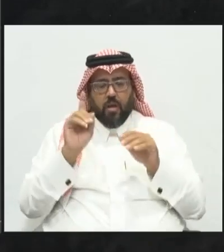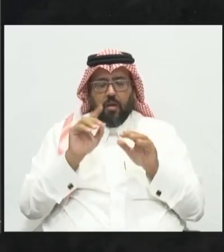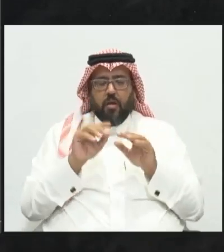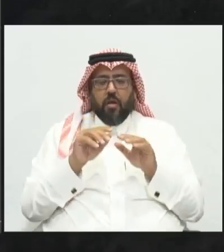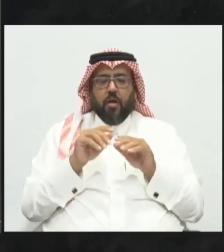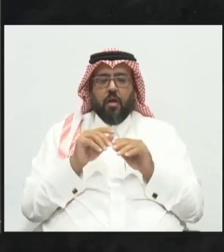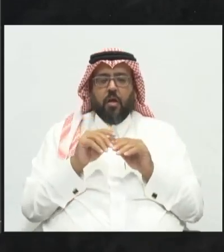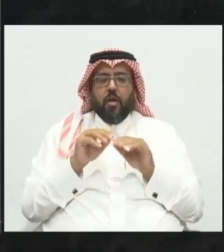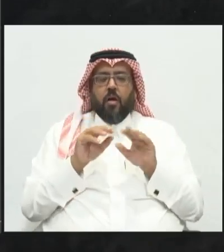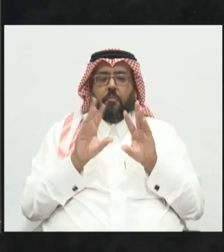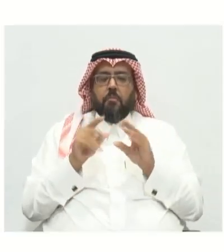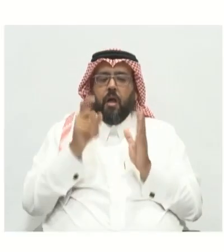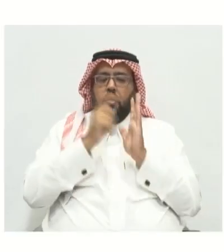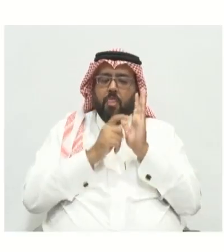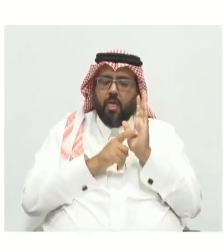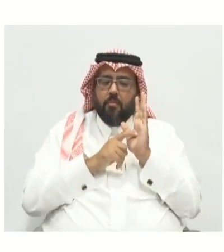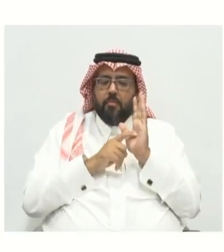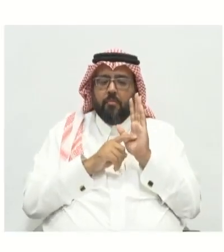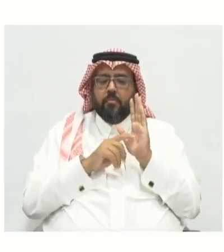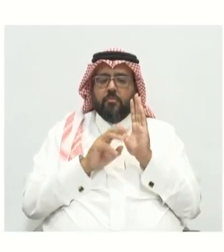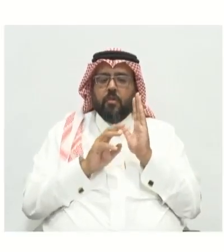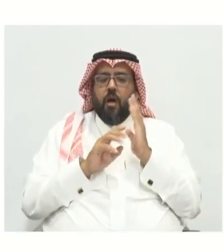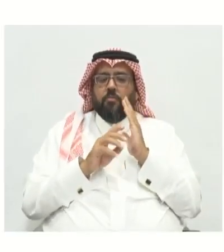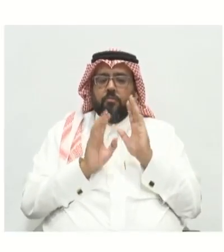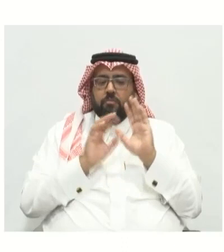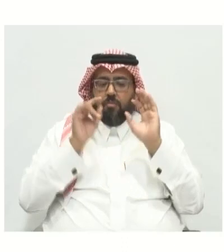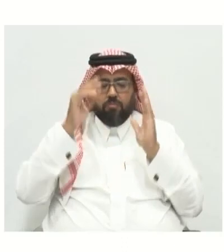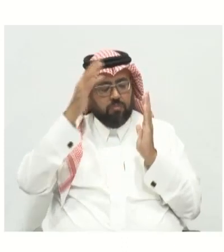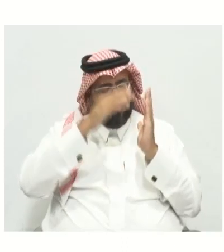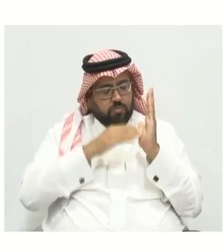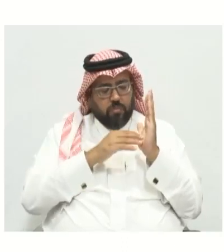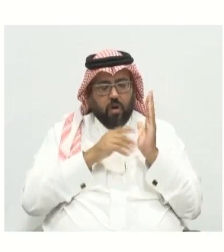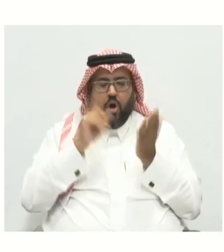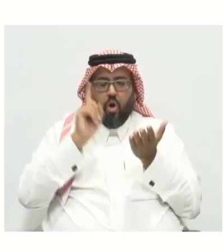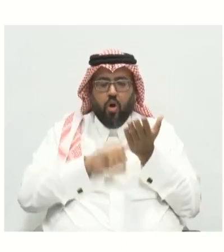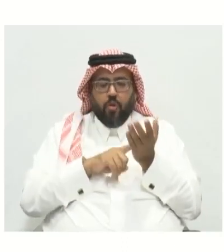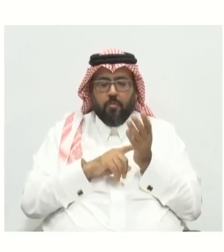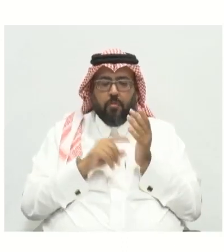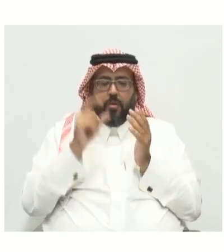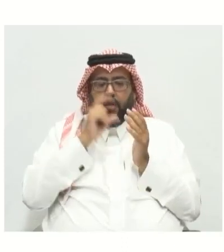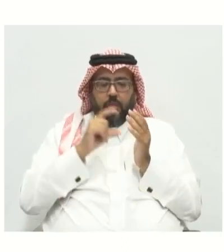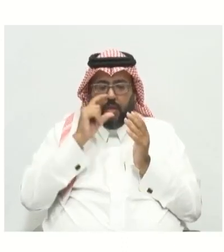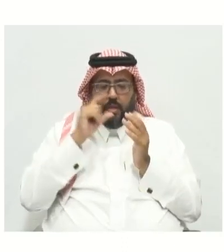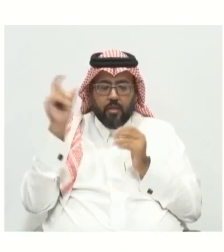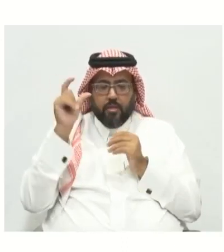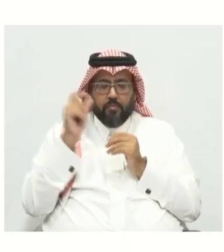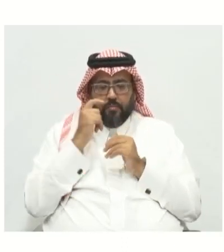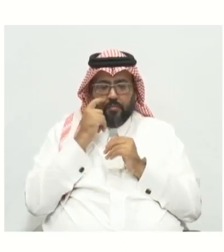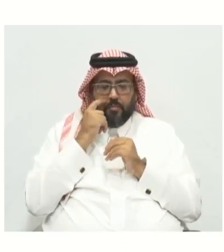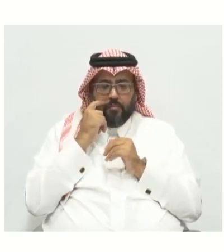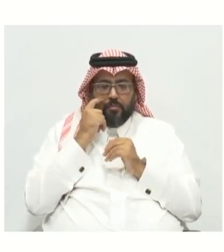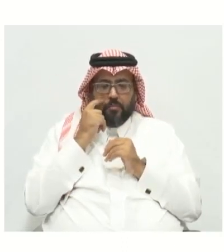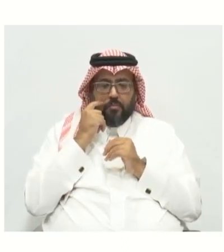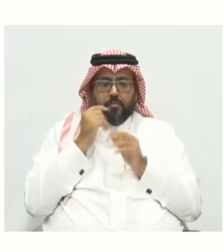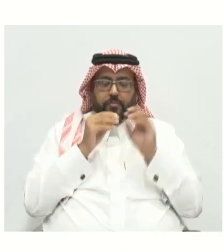الجنسيه وتطبق المحاكم السعوديه على القضايا المعروضه امامها احكام الشريعه الاسلاميه